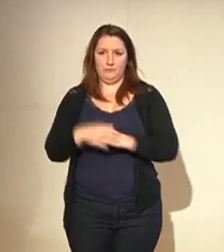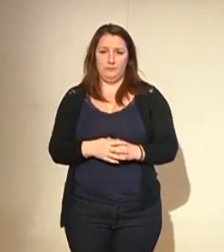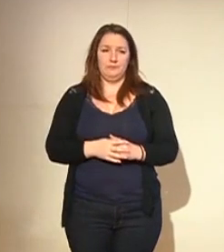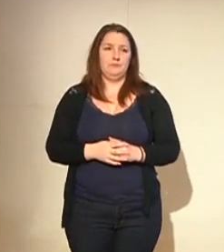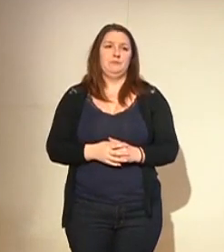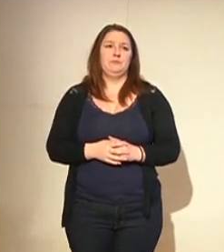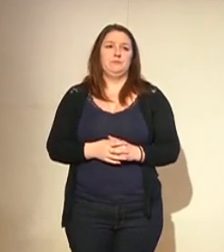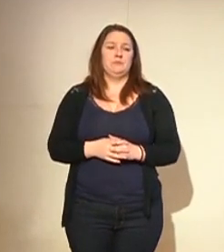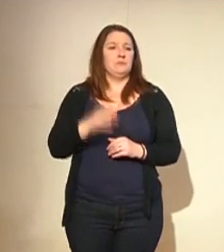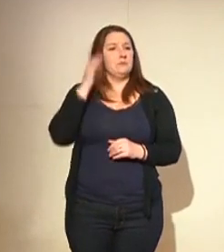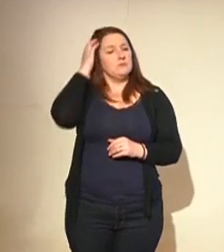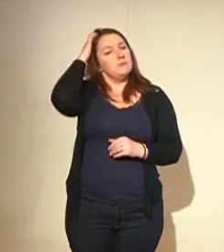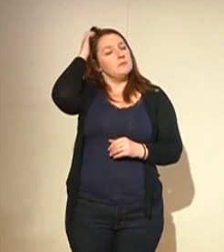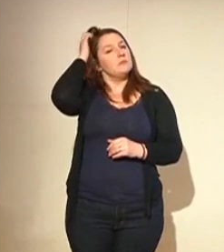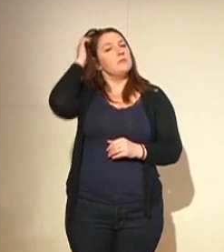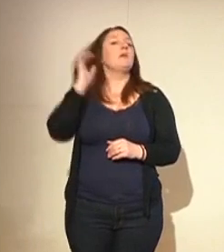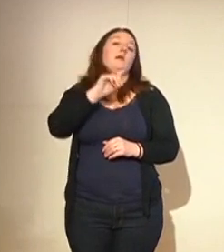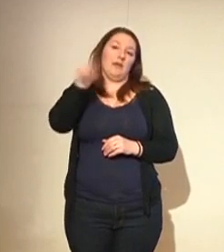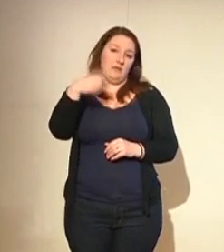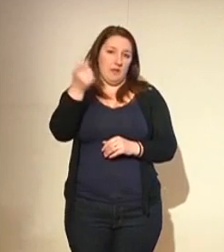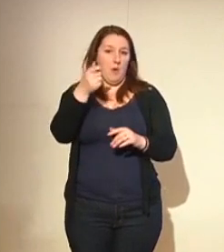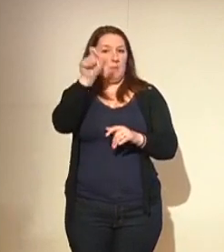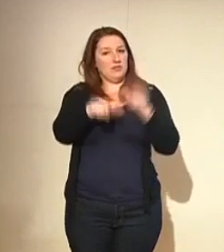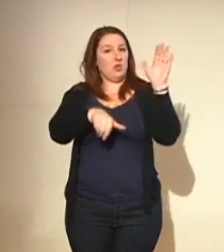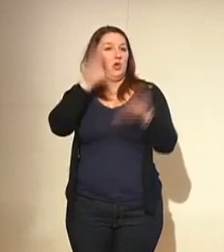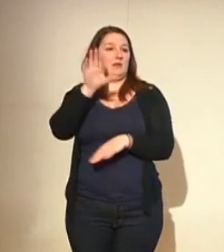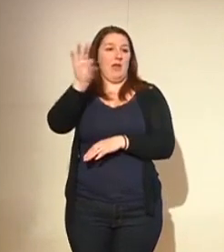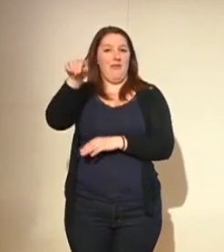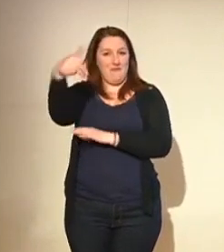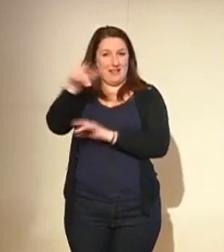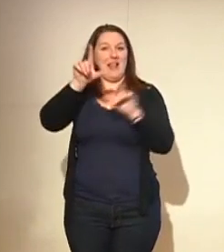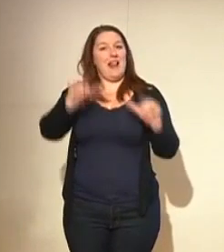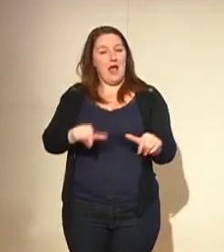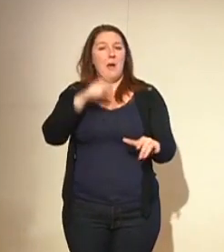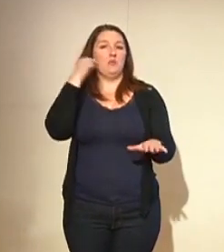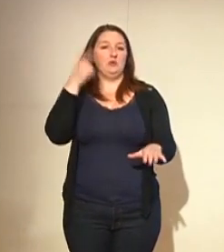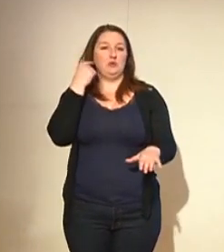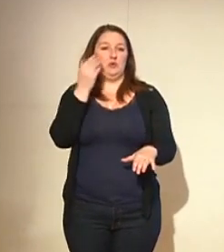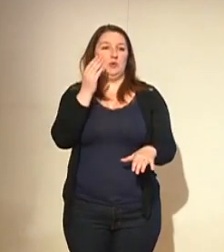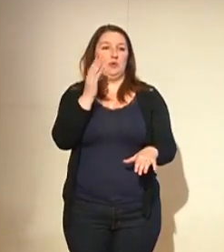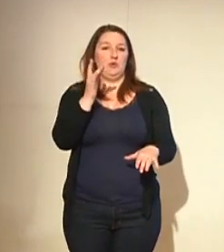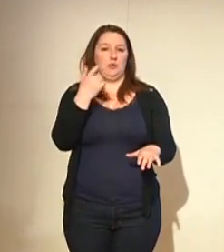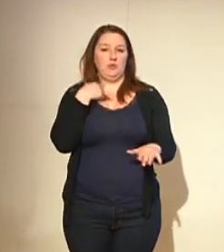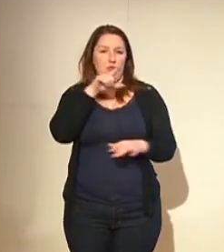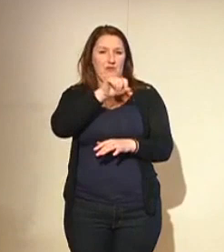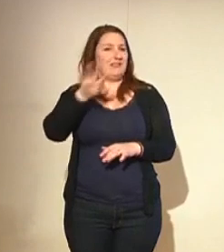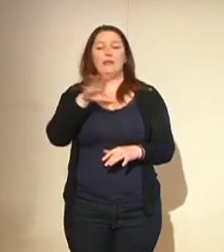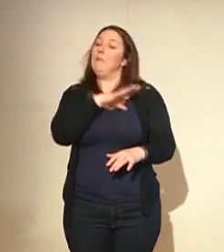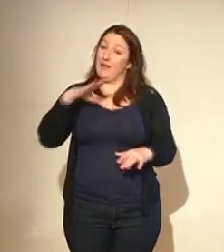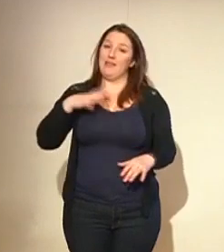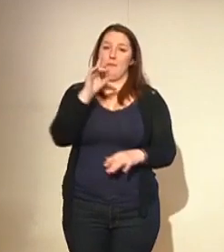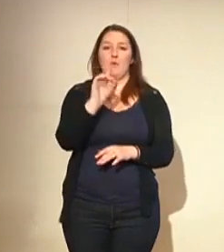Cadou et il y a évidemment un candidat du Front national qui est Monsieur 24 madame